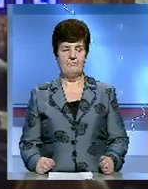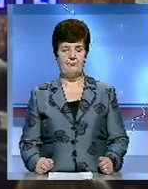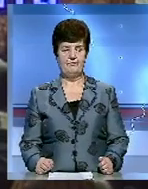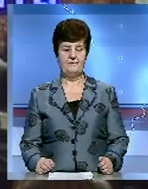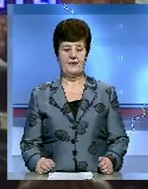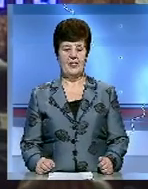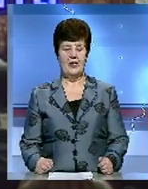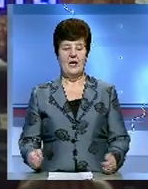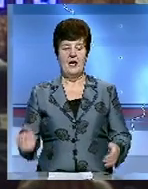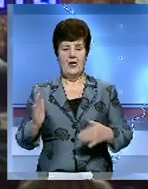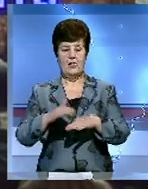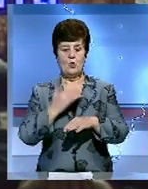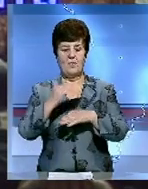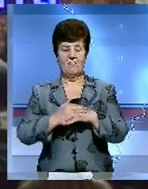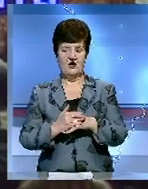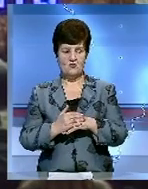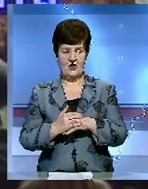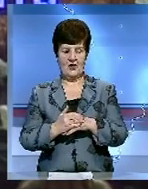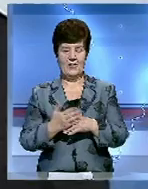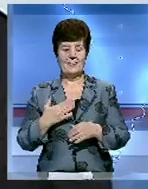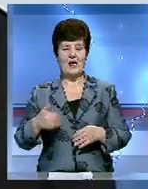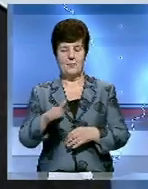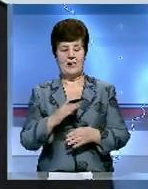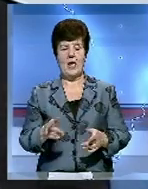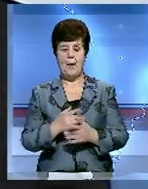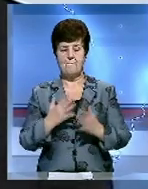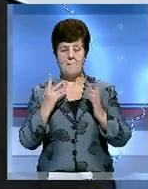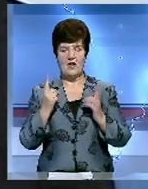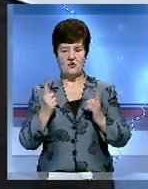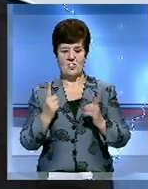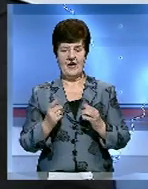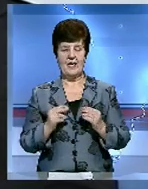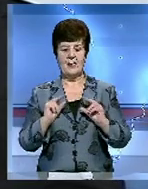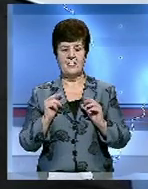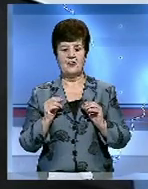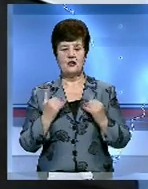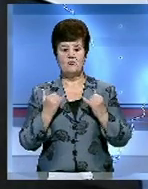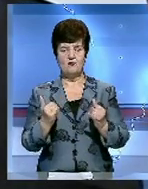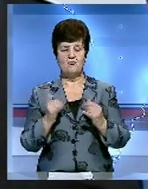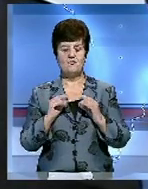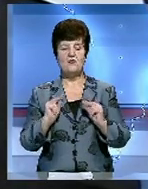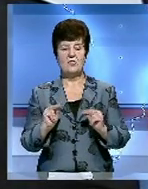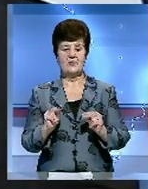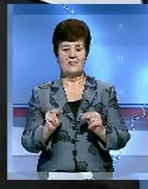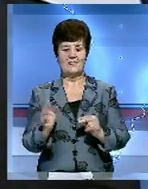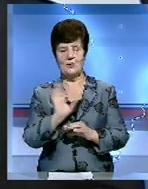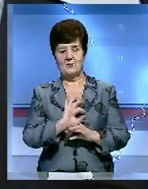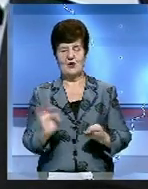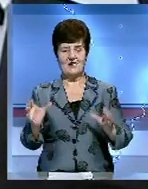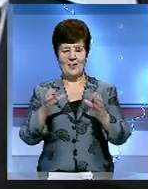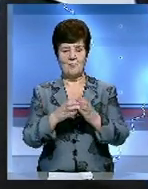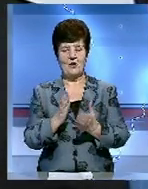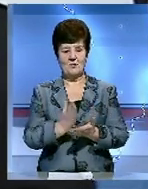Добрый вечер. Для меня большая честь быть частью замечательной команды. Команды